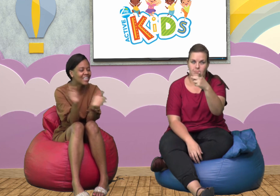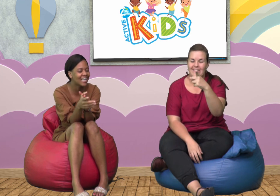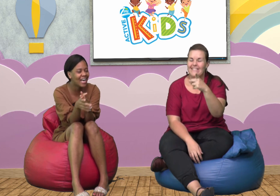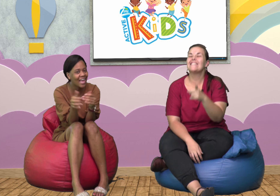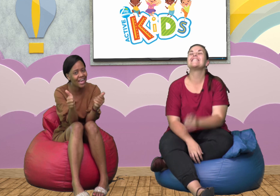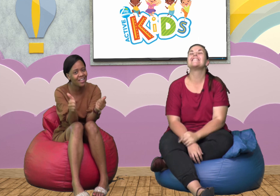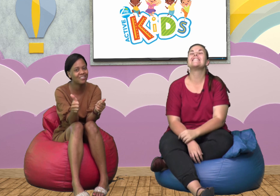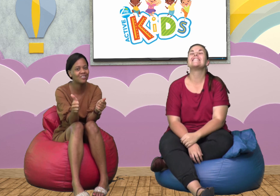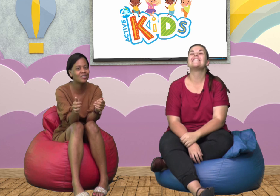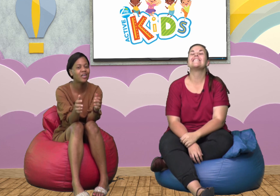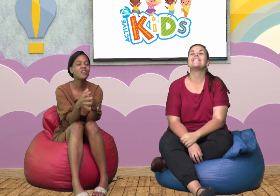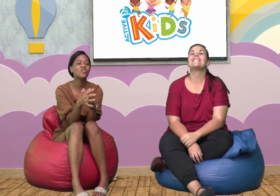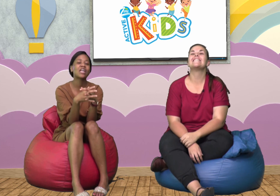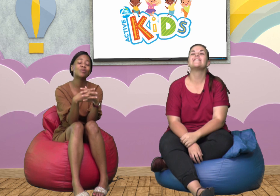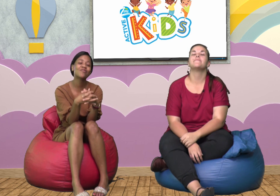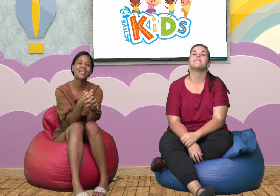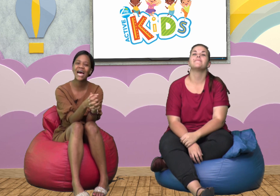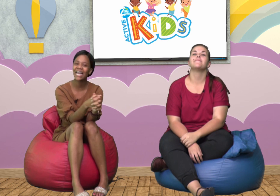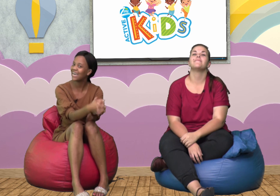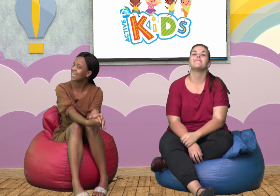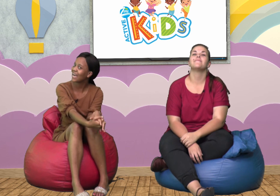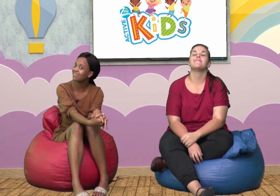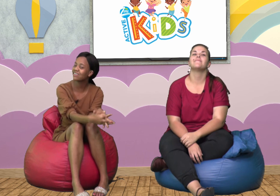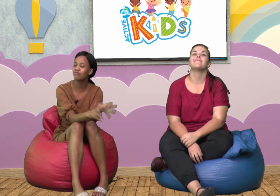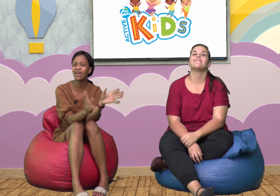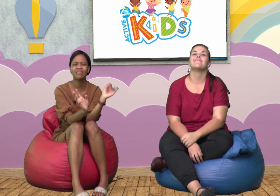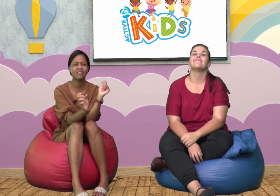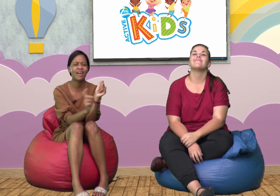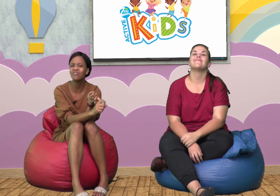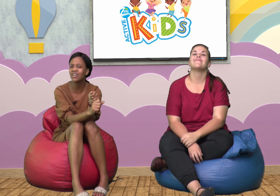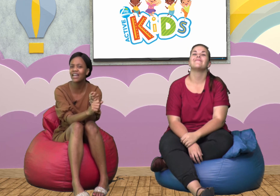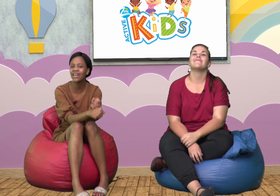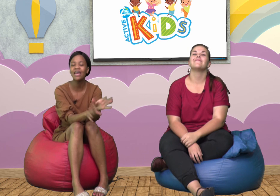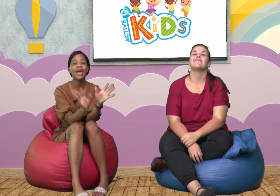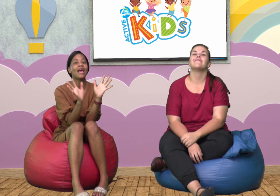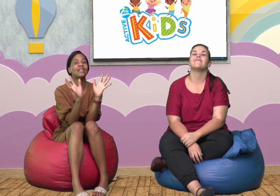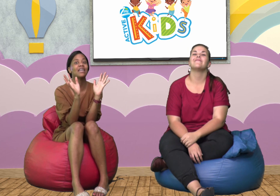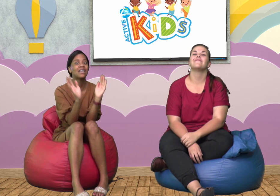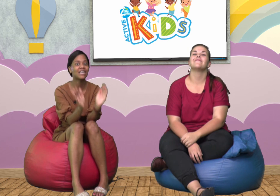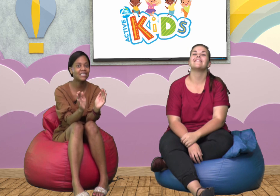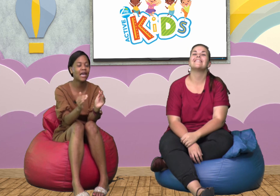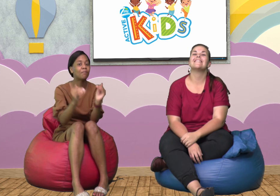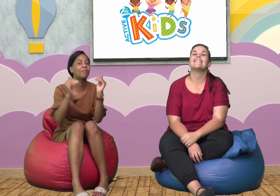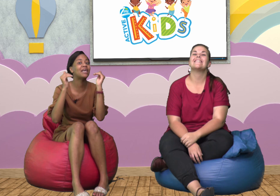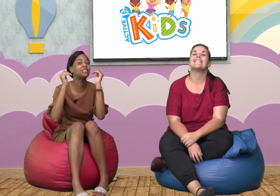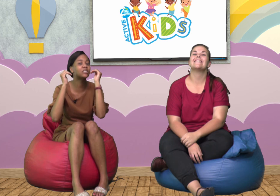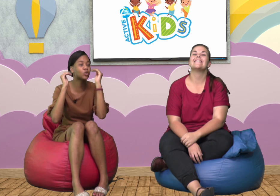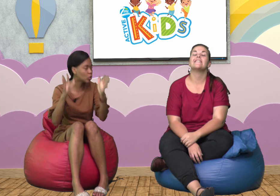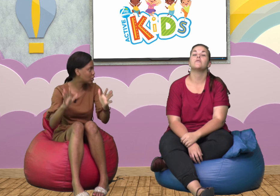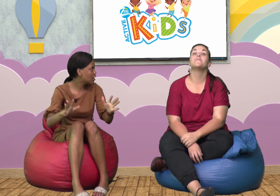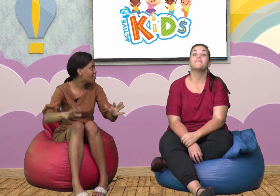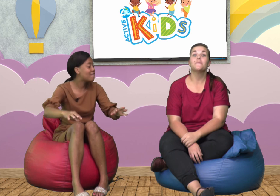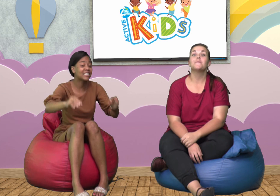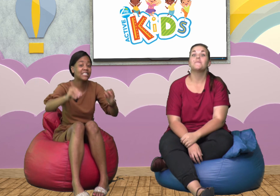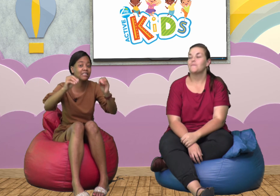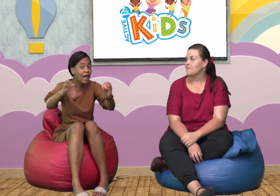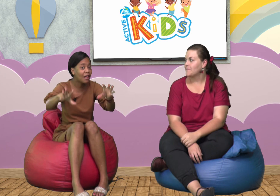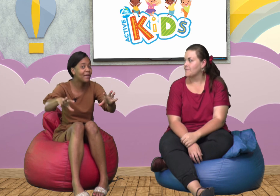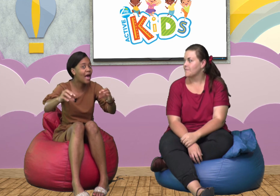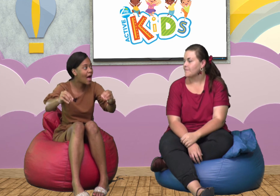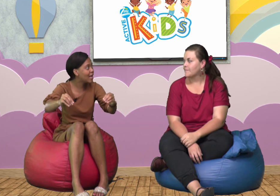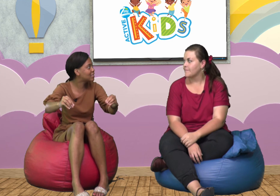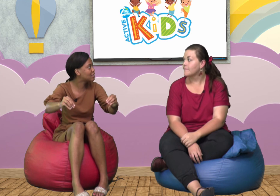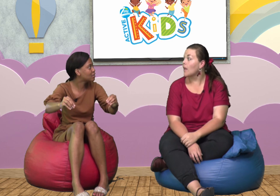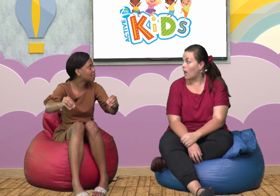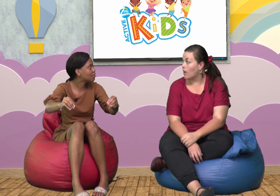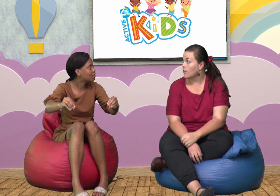ons terug na Engels toe. So julle moet vandag lekker uitrus, maak julle se huiswerk klaar en rus en bly soet. Wees stil by